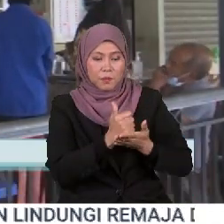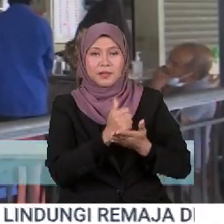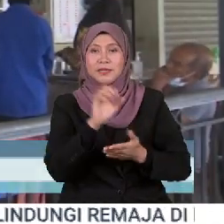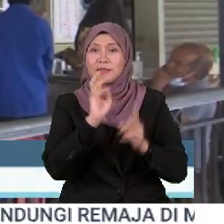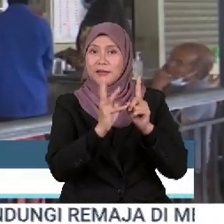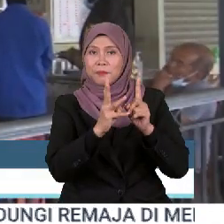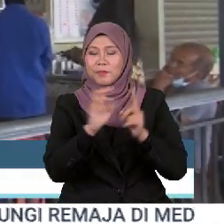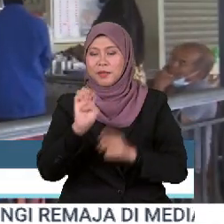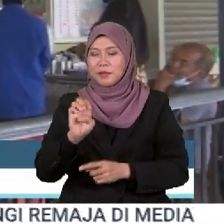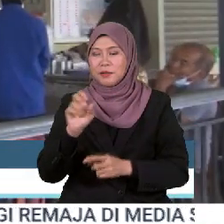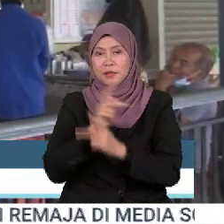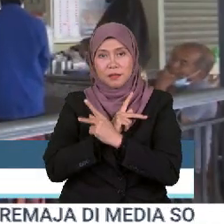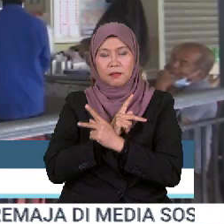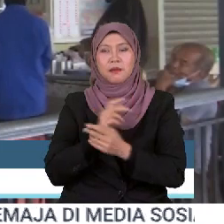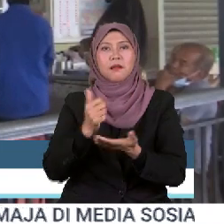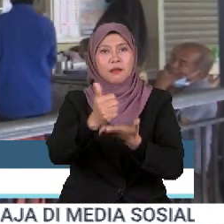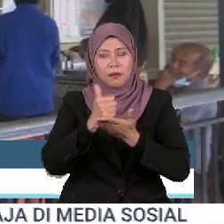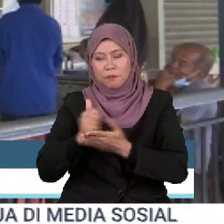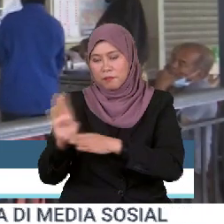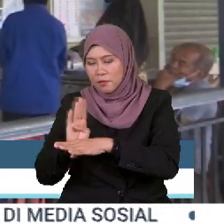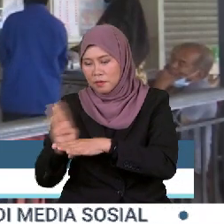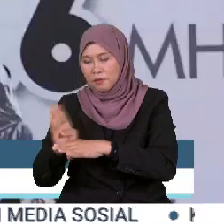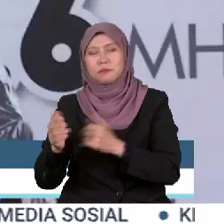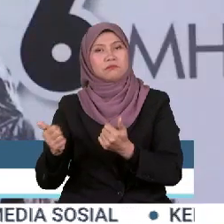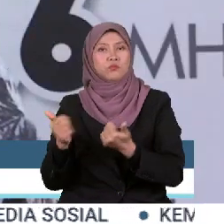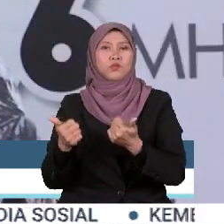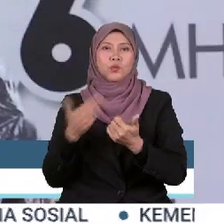untuk keperluan perniagaan tuh meletus